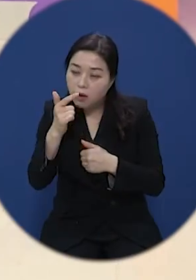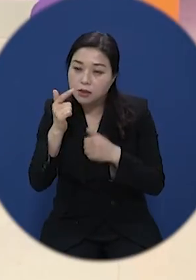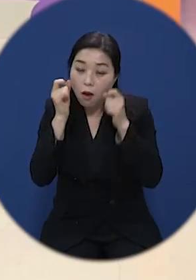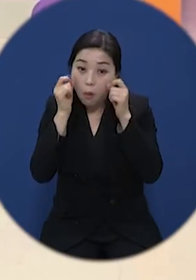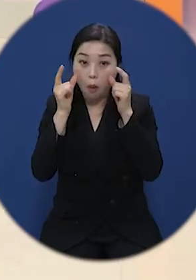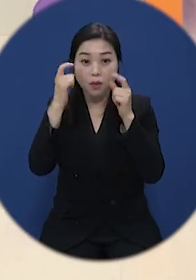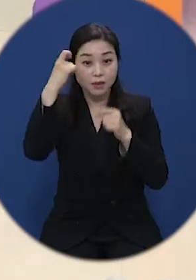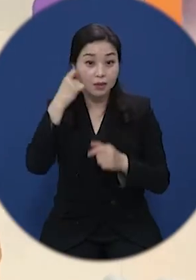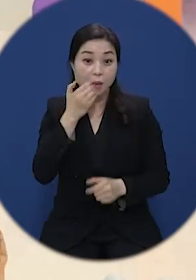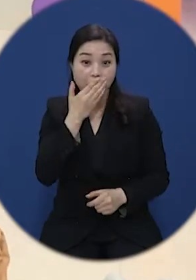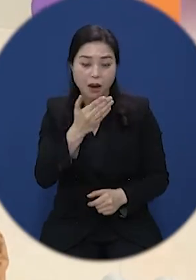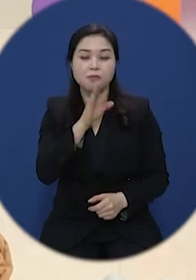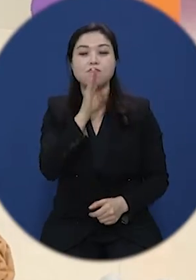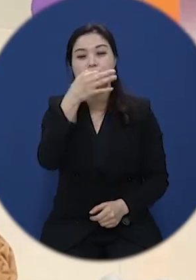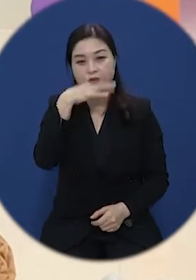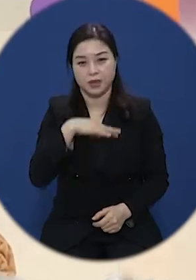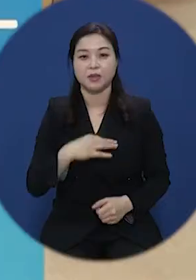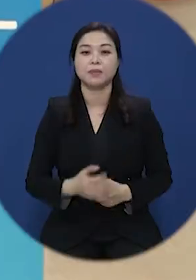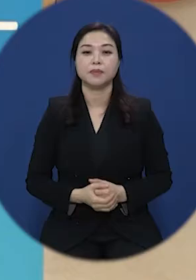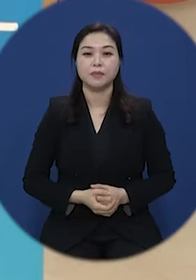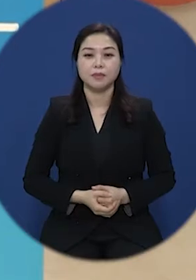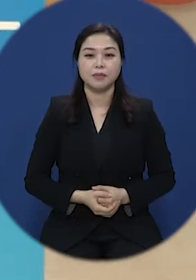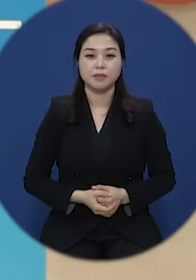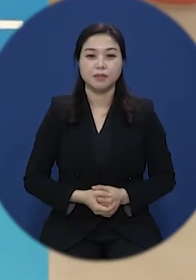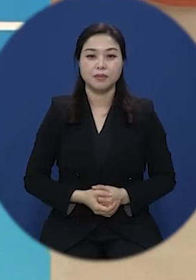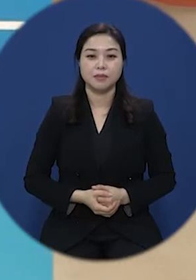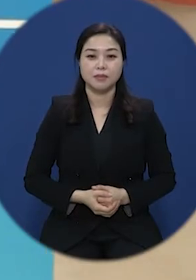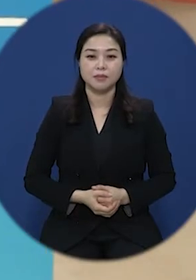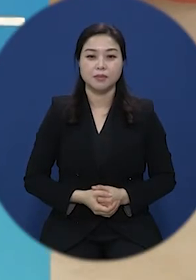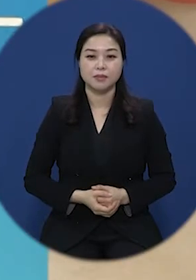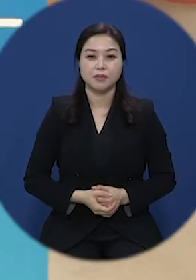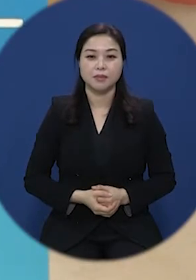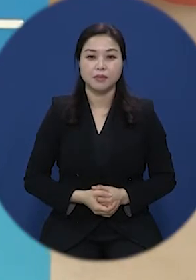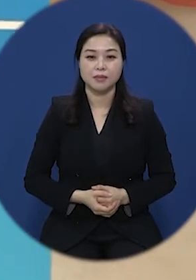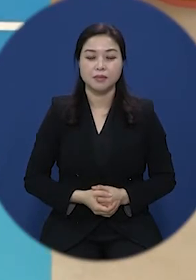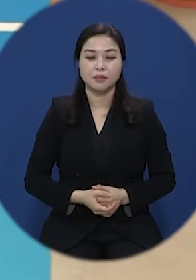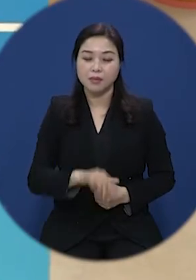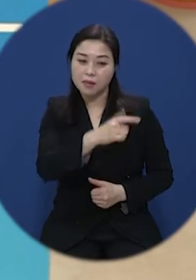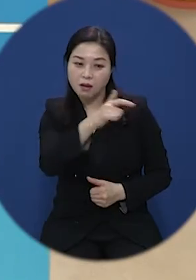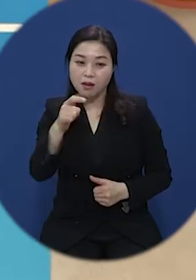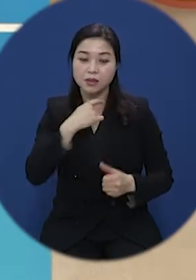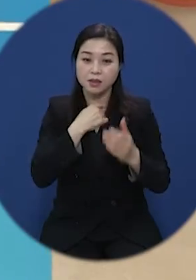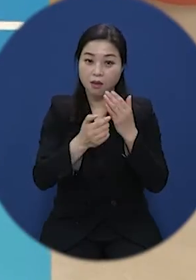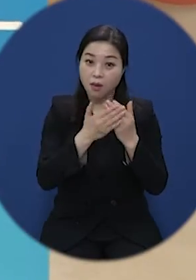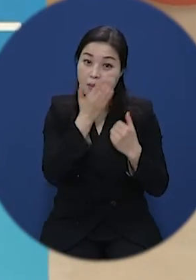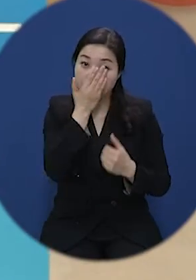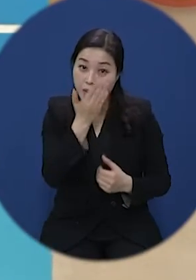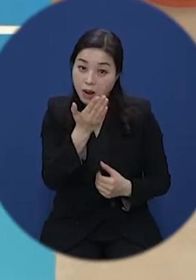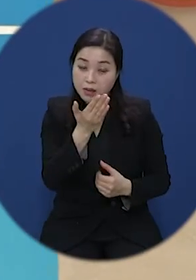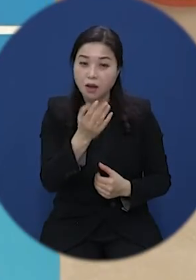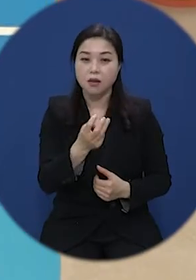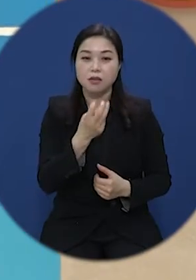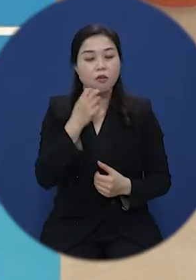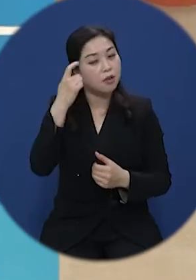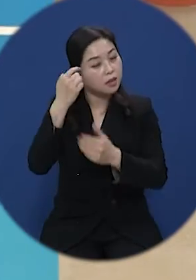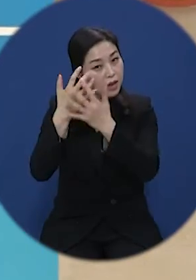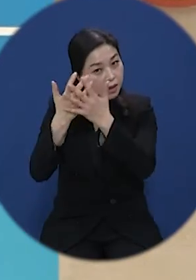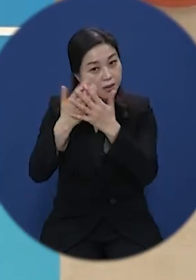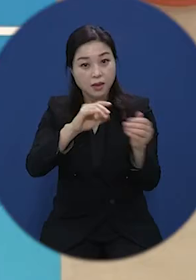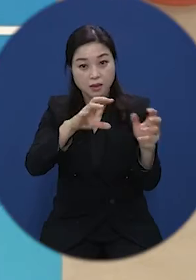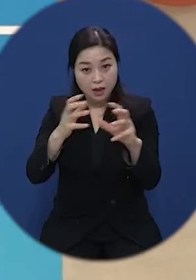있게 해줘서 굉장히 좋은 것 같습니다. 그런데 이처럼 다양한 체험을 즐길 수 있는 서울